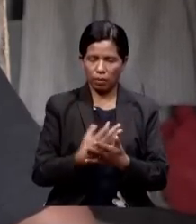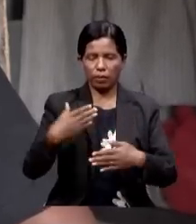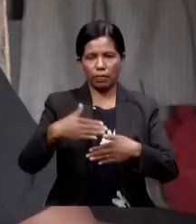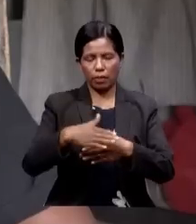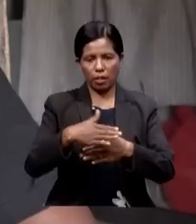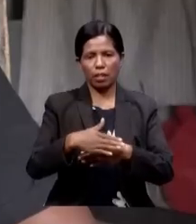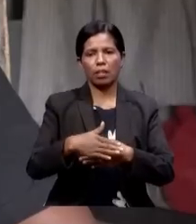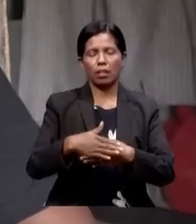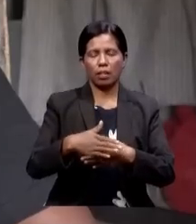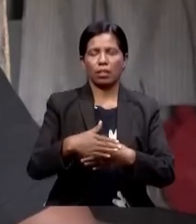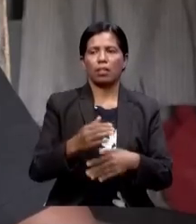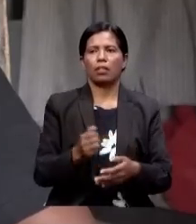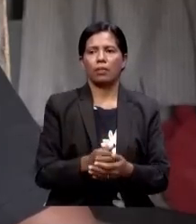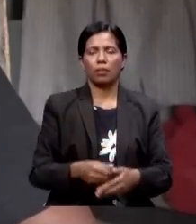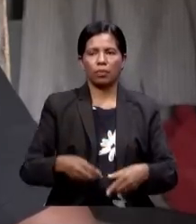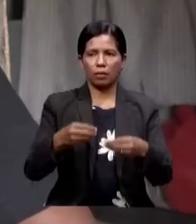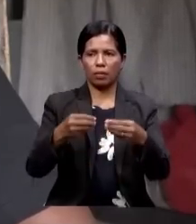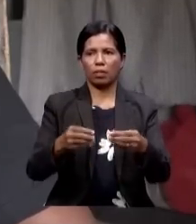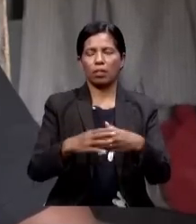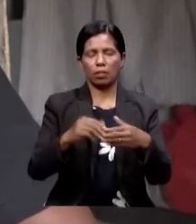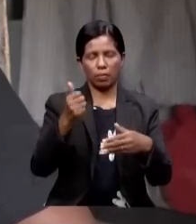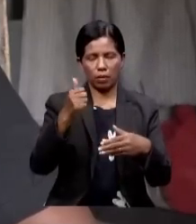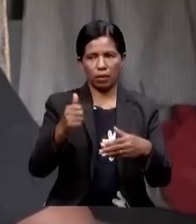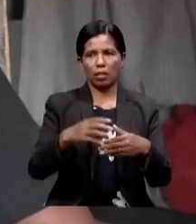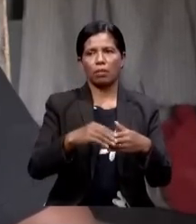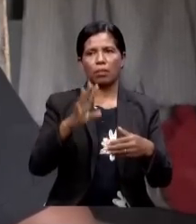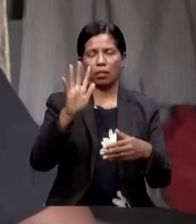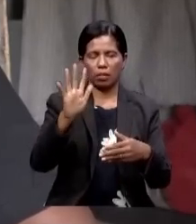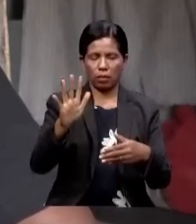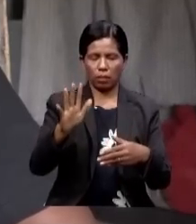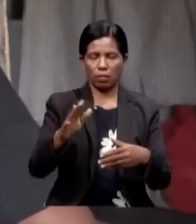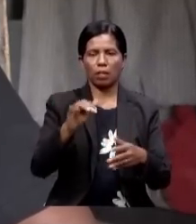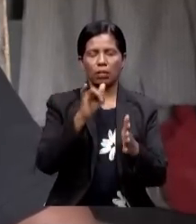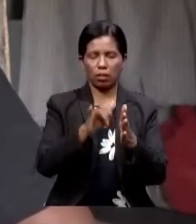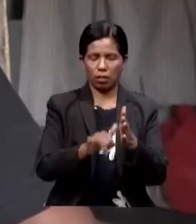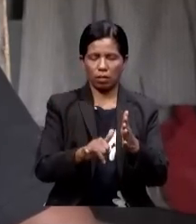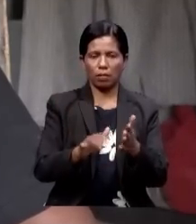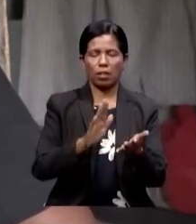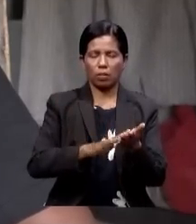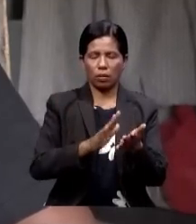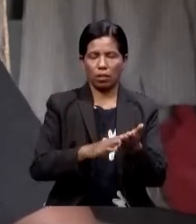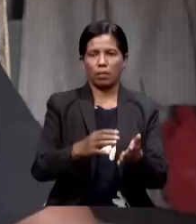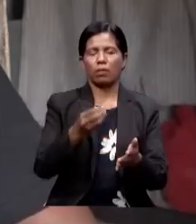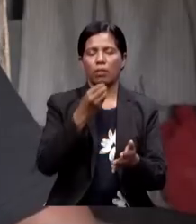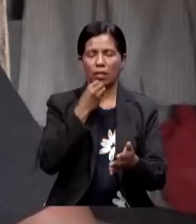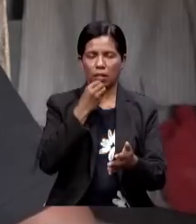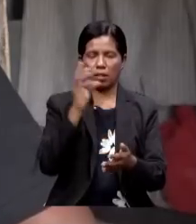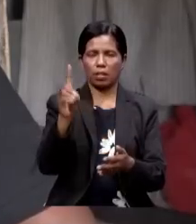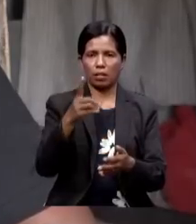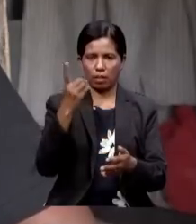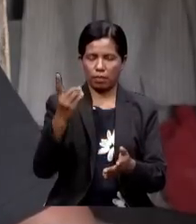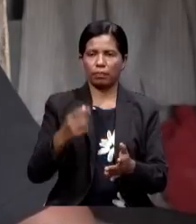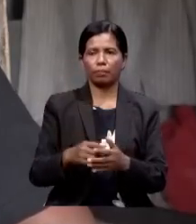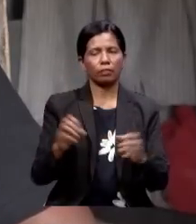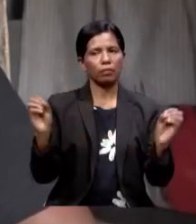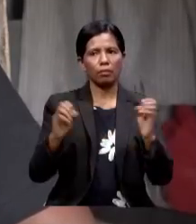putit ya wan asa $10 ka $5 ha rahel basir sekolah ba mata biso ni an asa kan lai hon ne